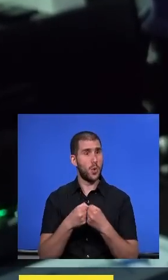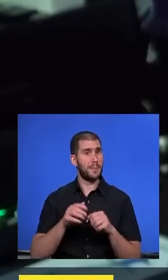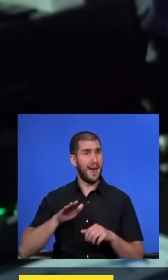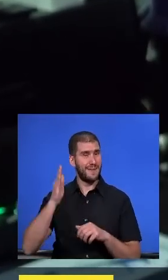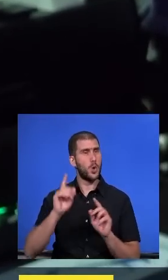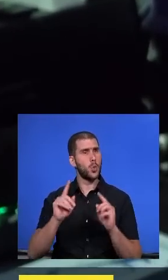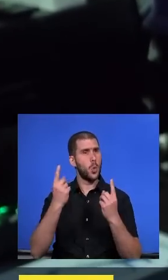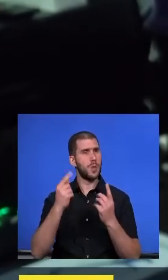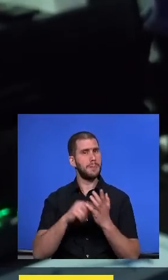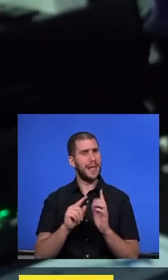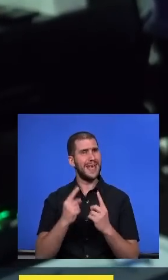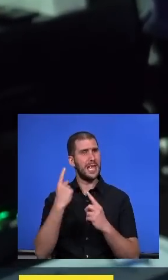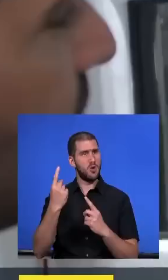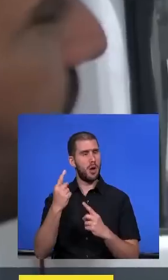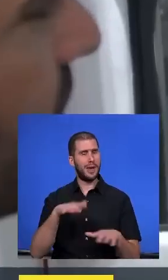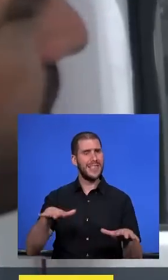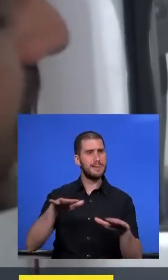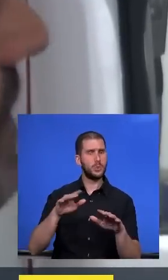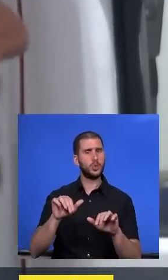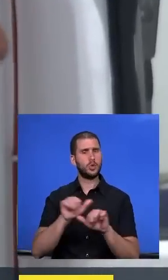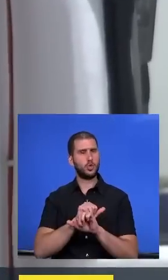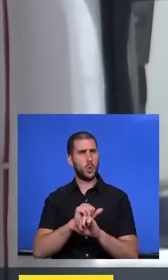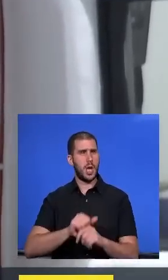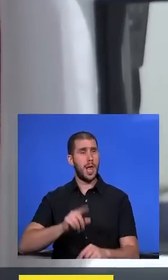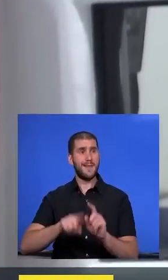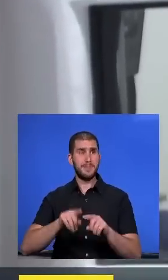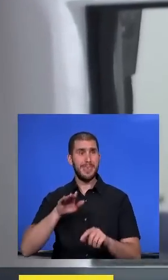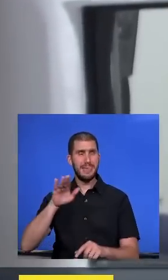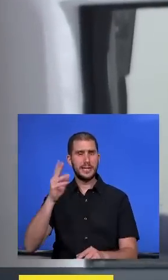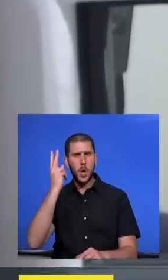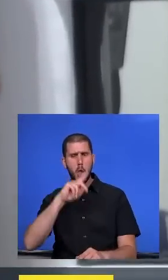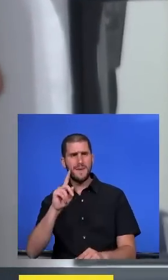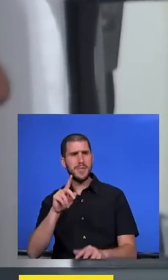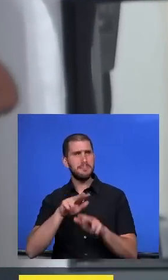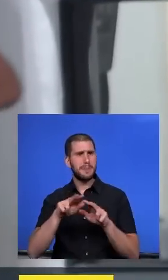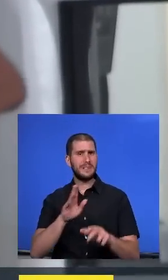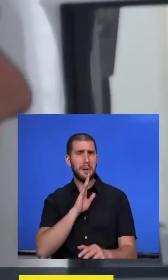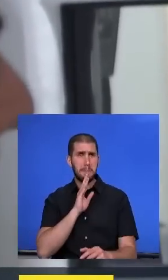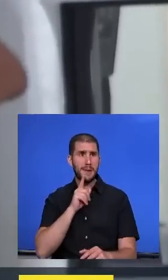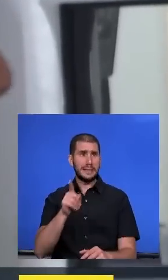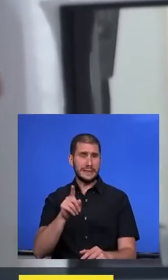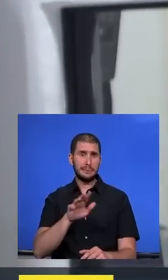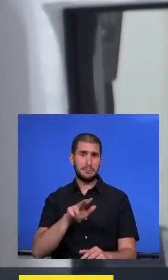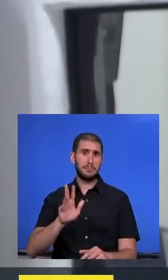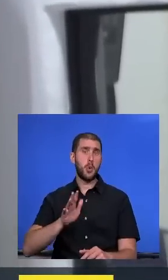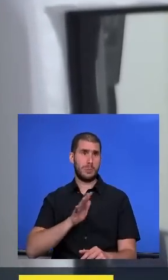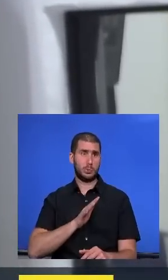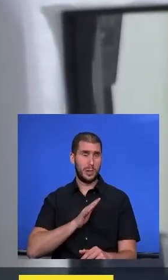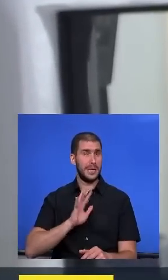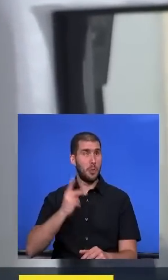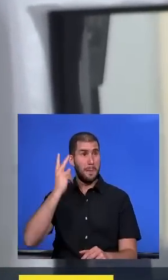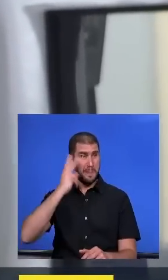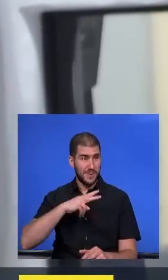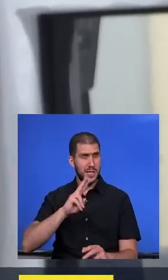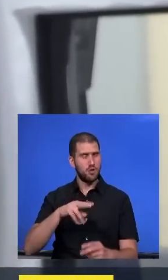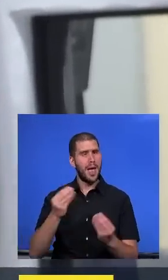קורות מאותו אירוע של התמצאות מרחבית שגויה. לפעמים הטייס לא מבין שהוא במצב בעייתי, וזה מצב מאוד מסוכן. אם הוא מבין,